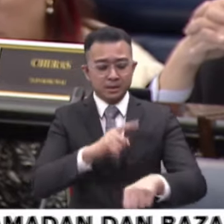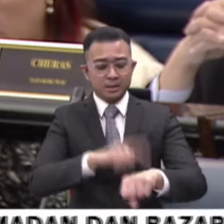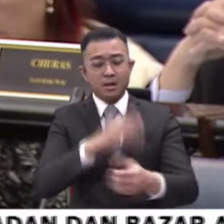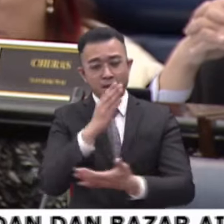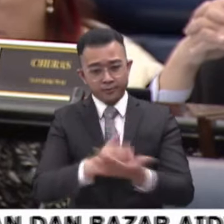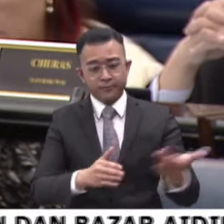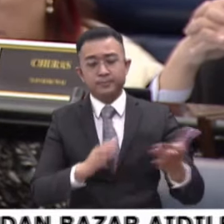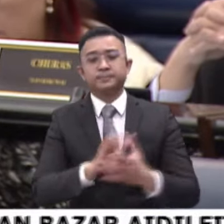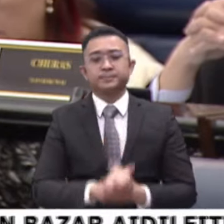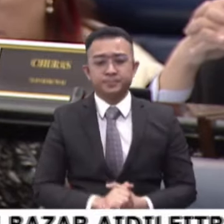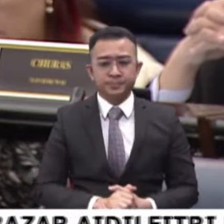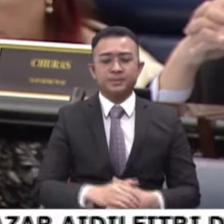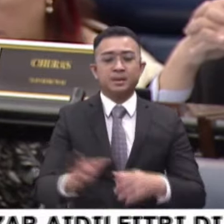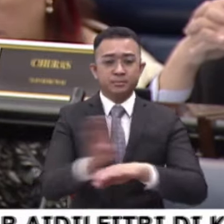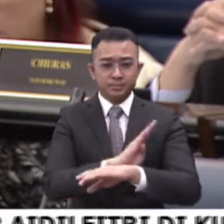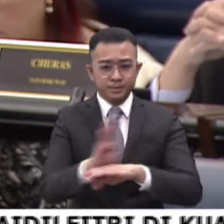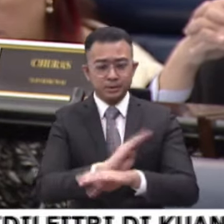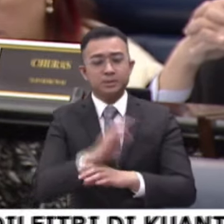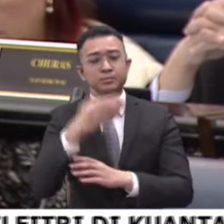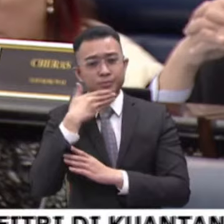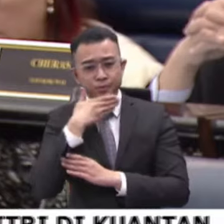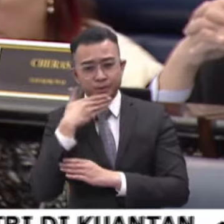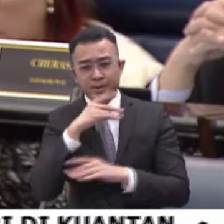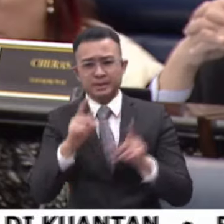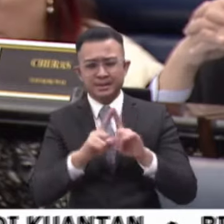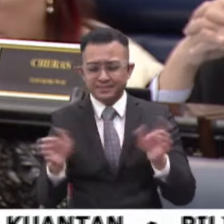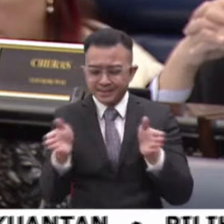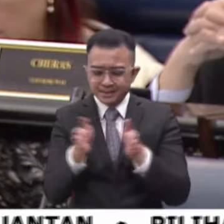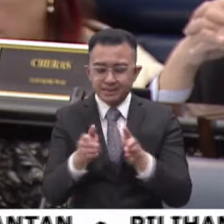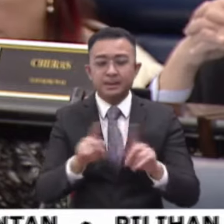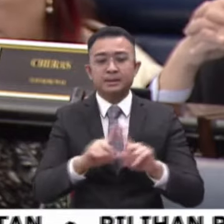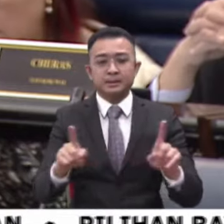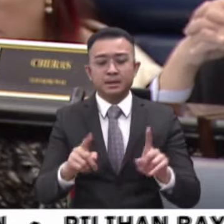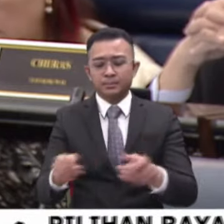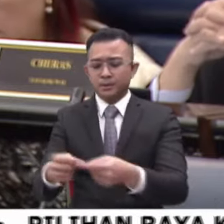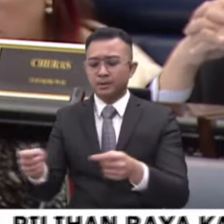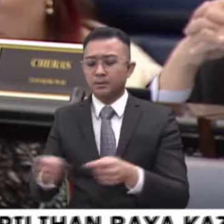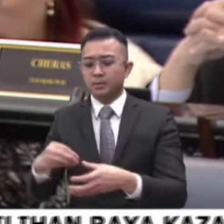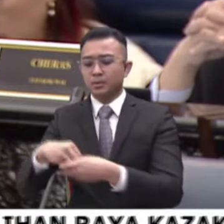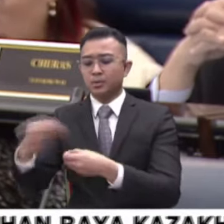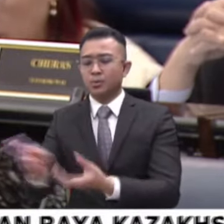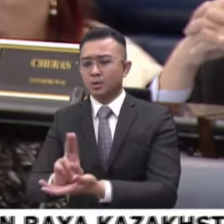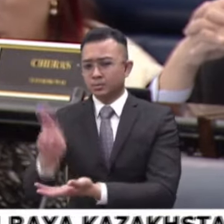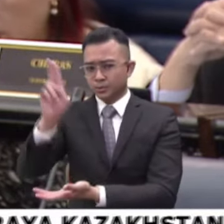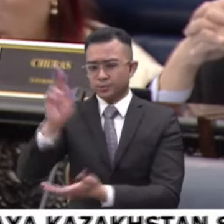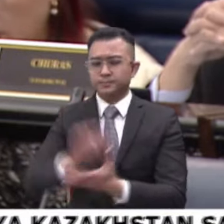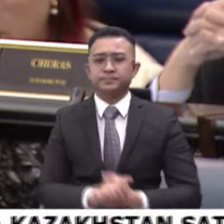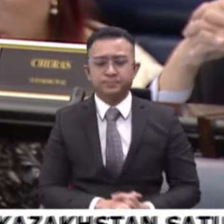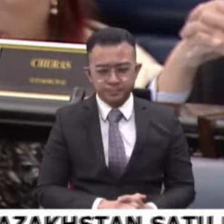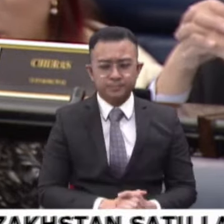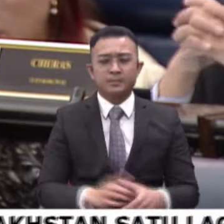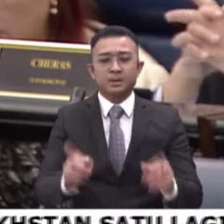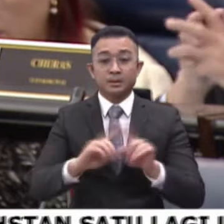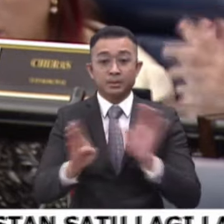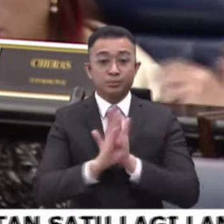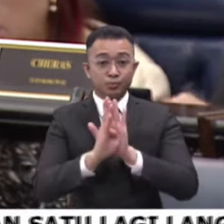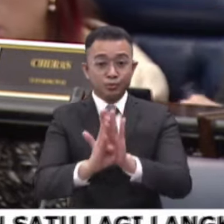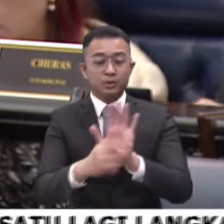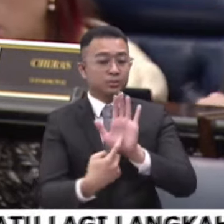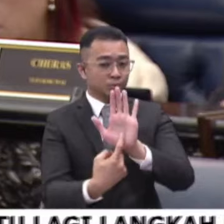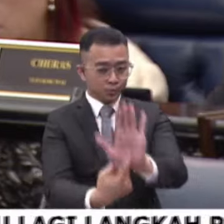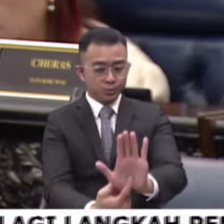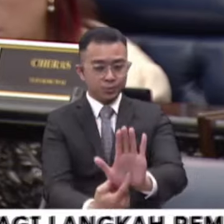masa, merupakan usahawan muda walaupun kecil tetapi bertapak di luar kampus. sepatutnya jikalau bukti dapat